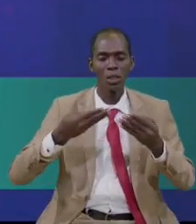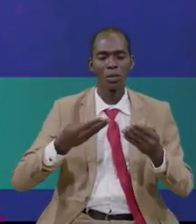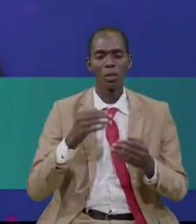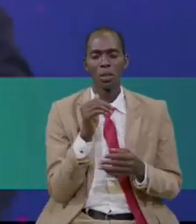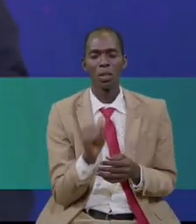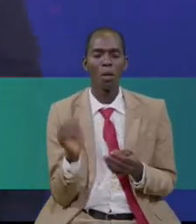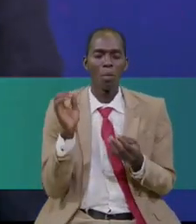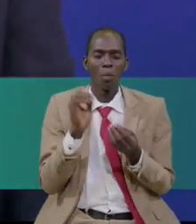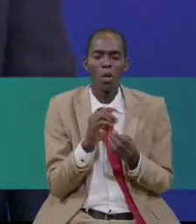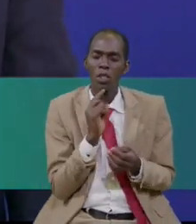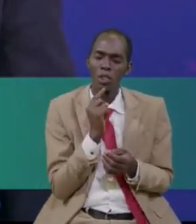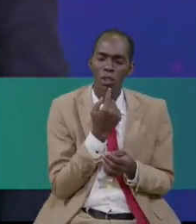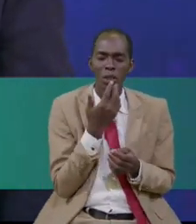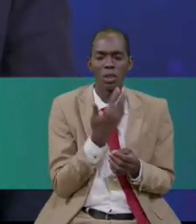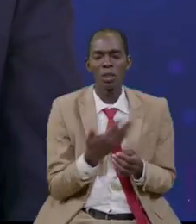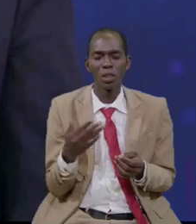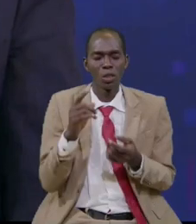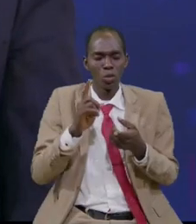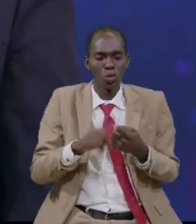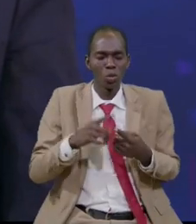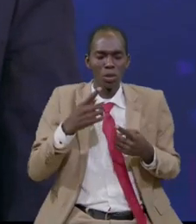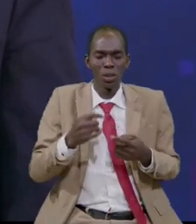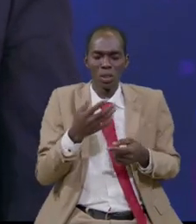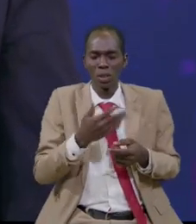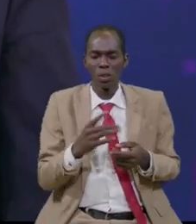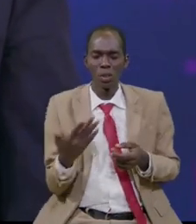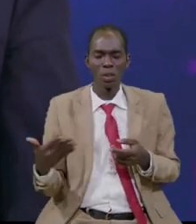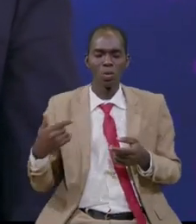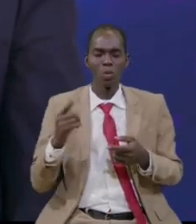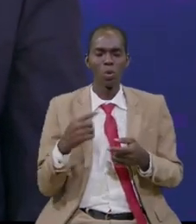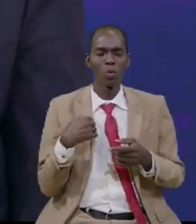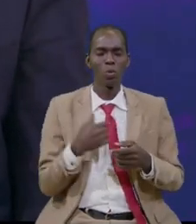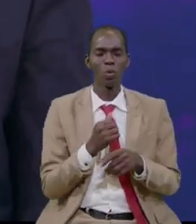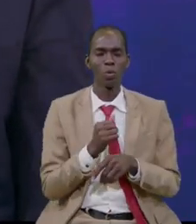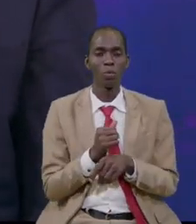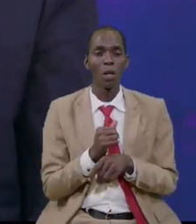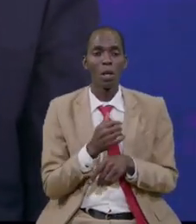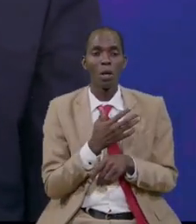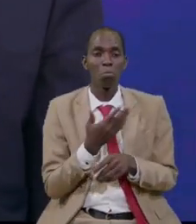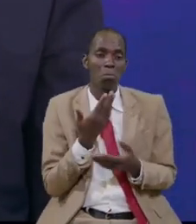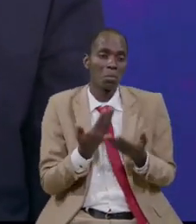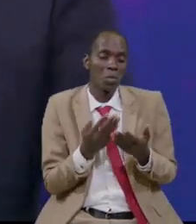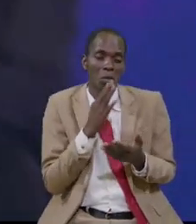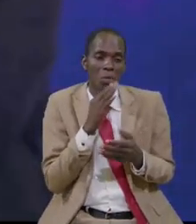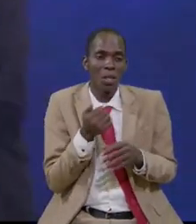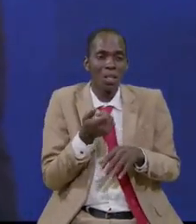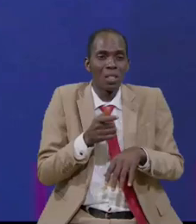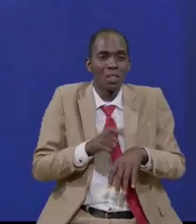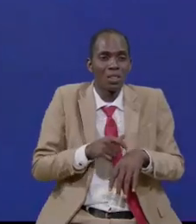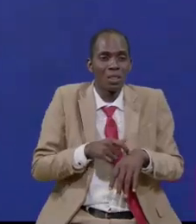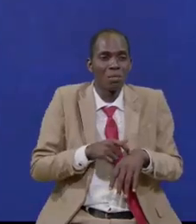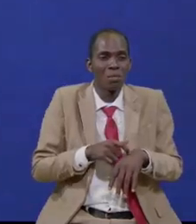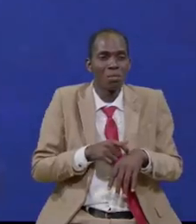aux choses que nous avons entendues, de peur Nous ne les